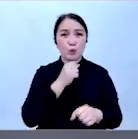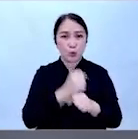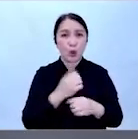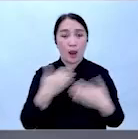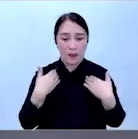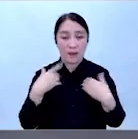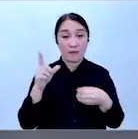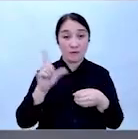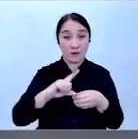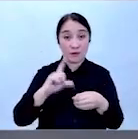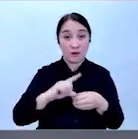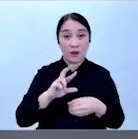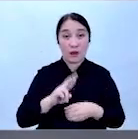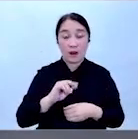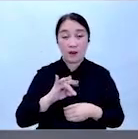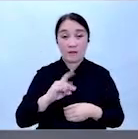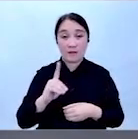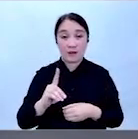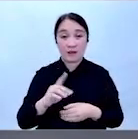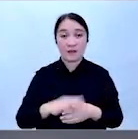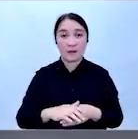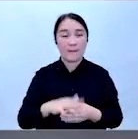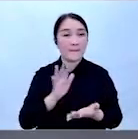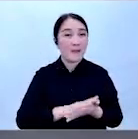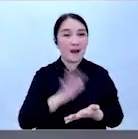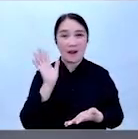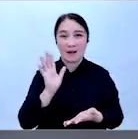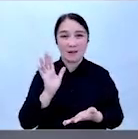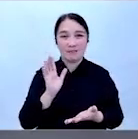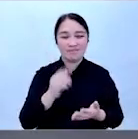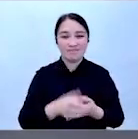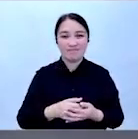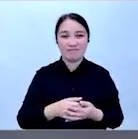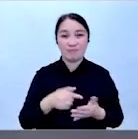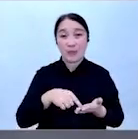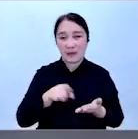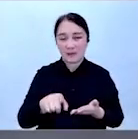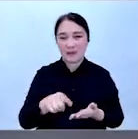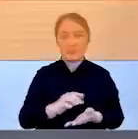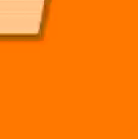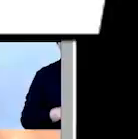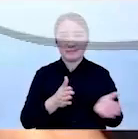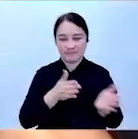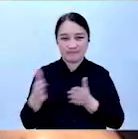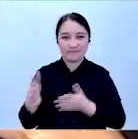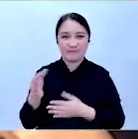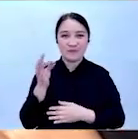rin kayong magulat sa mas mahal na toll. Nasa frontline ng balitang yan, si Faith Del Mundo.